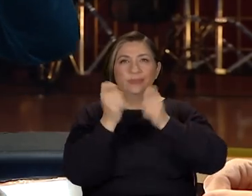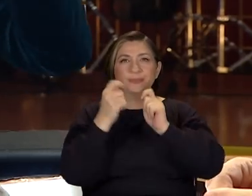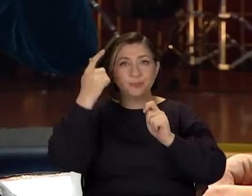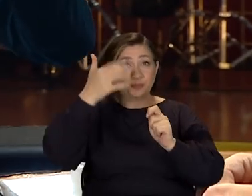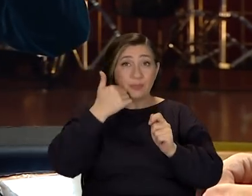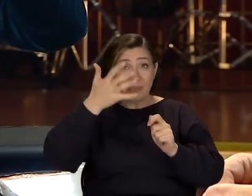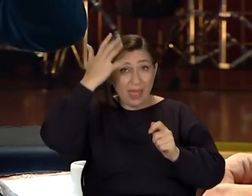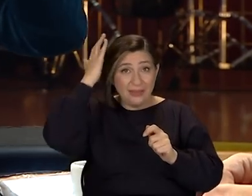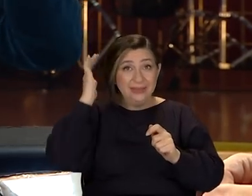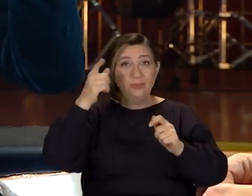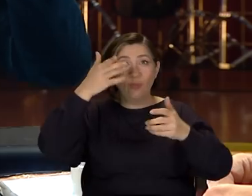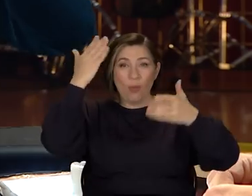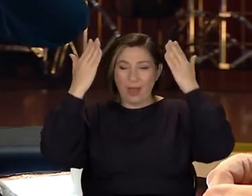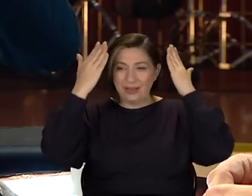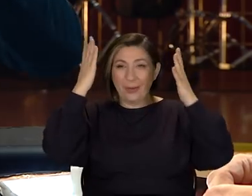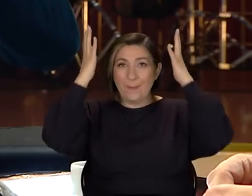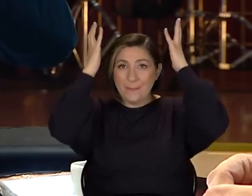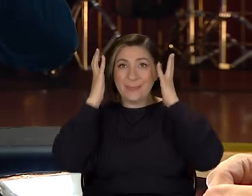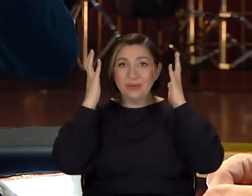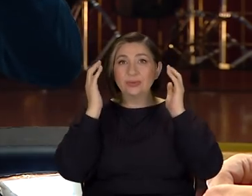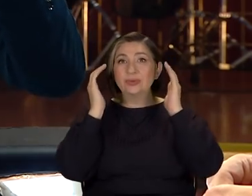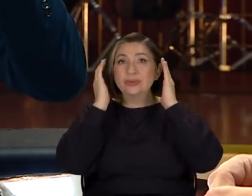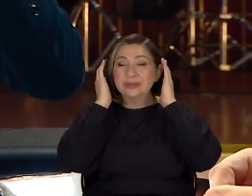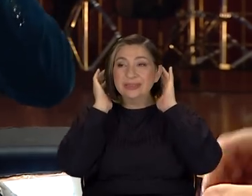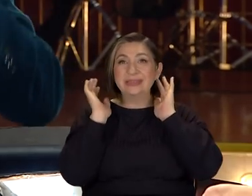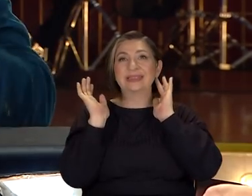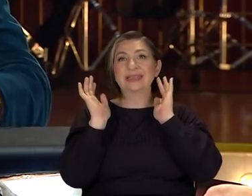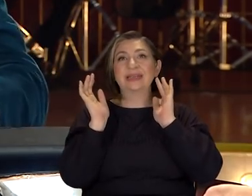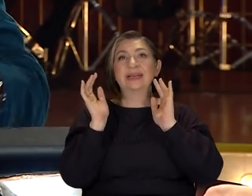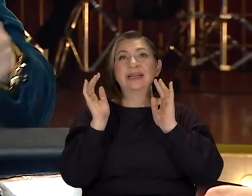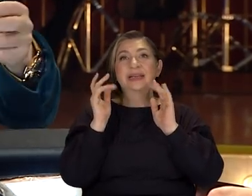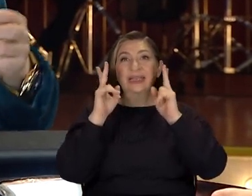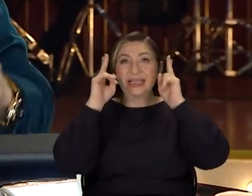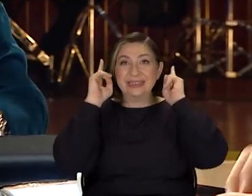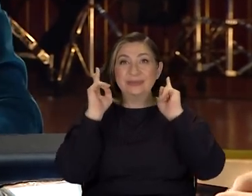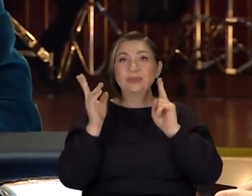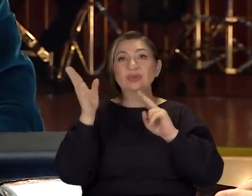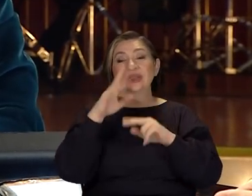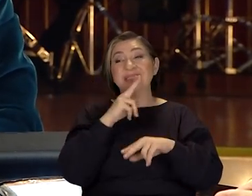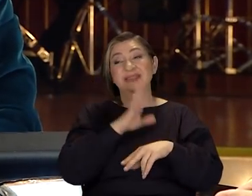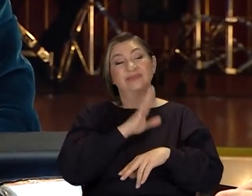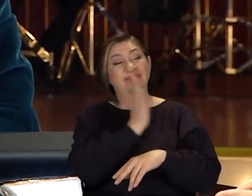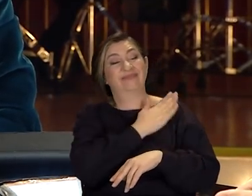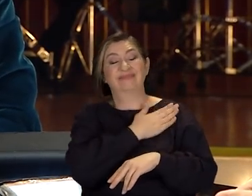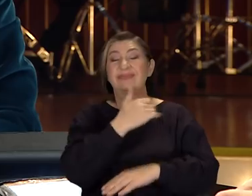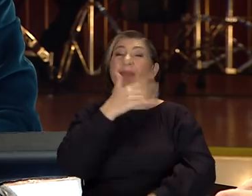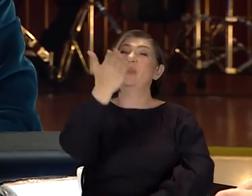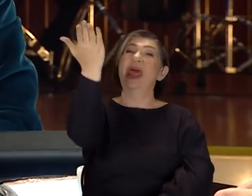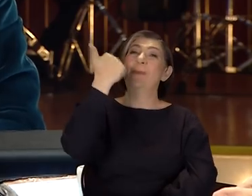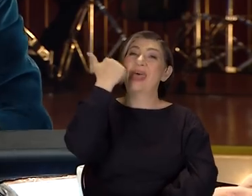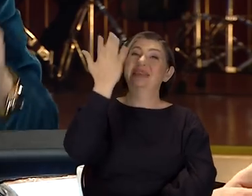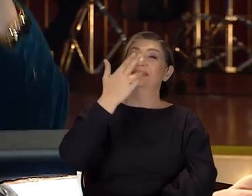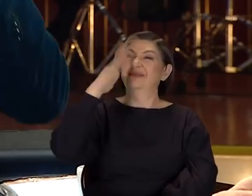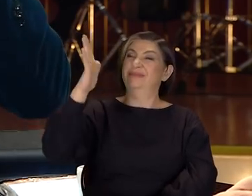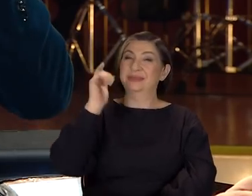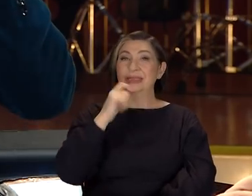saçlar beyazdı. Şimdi bundan ona peruk takacağım diye buraları şey yaptım. Ondan sonra kestim, sonra... Kızım dedi ki artık baba bu ne ya bu